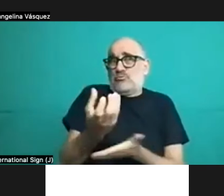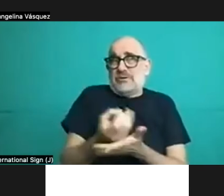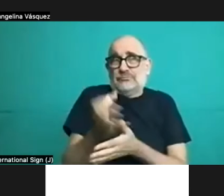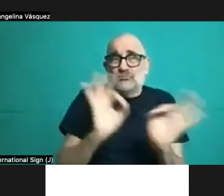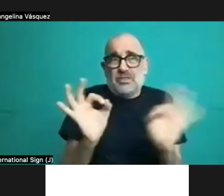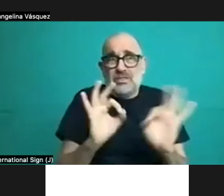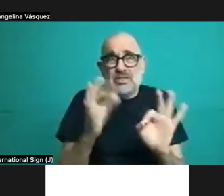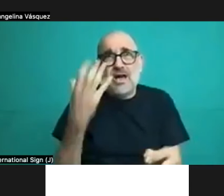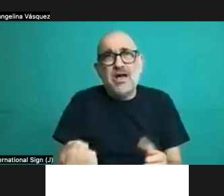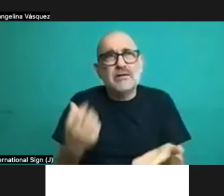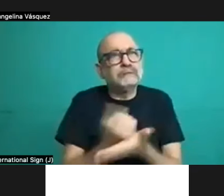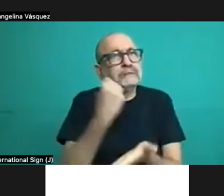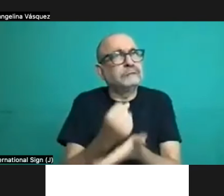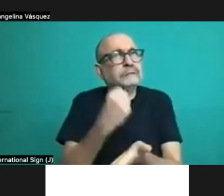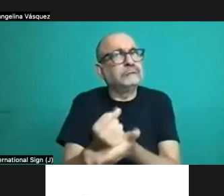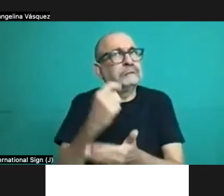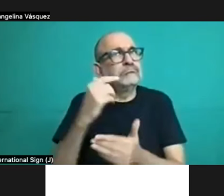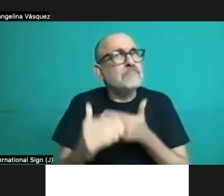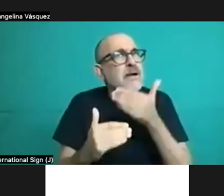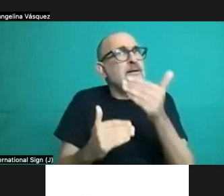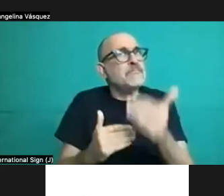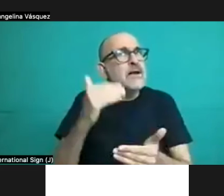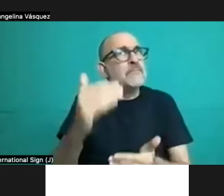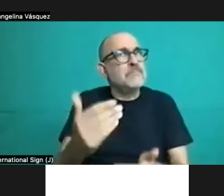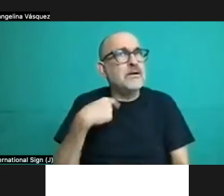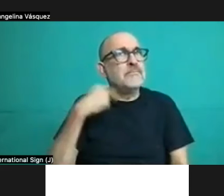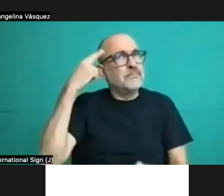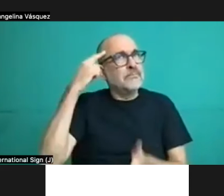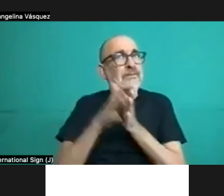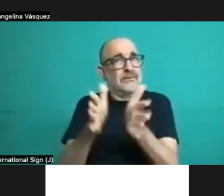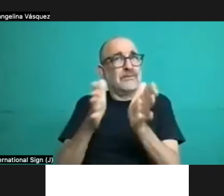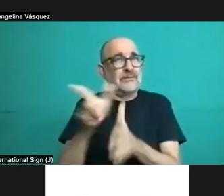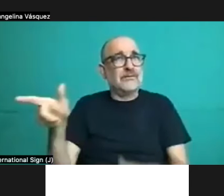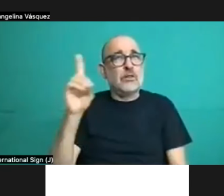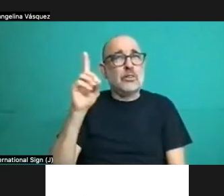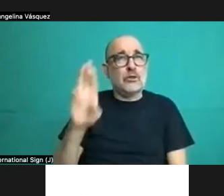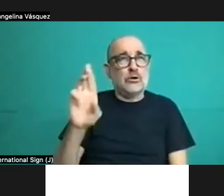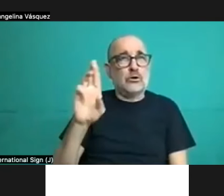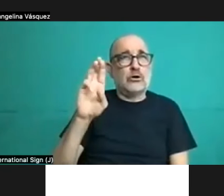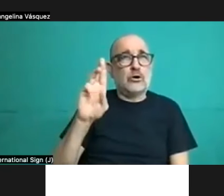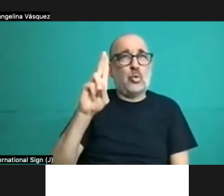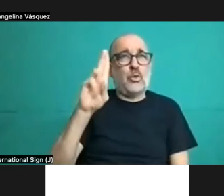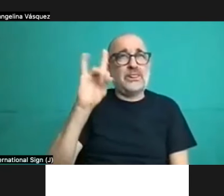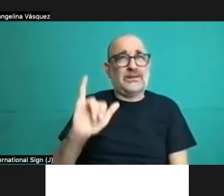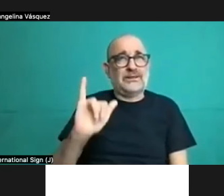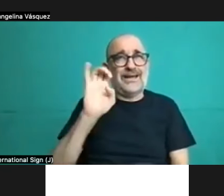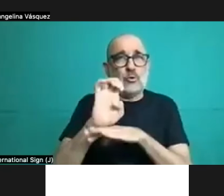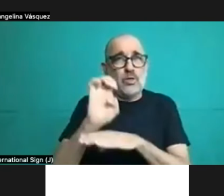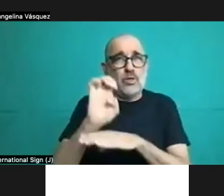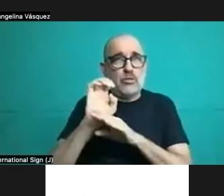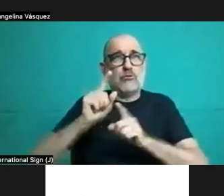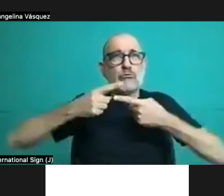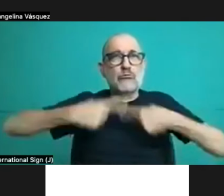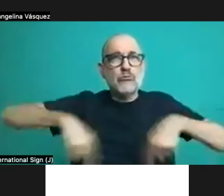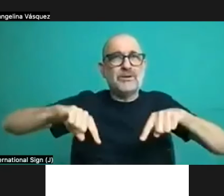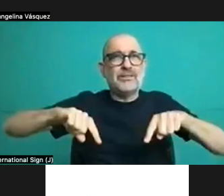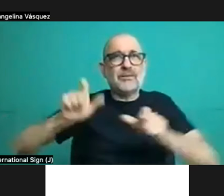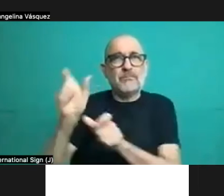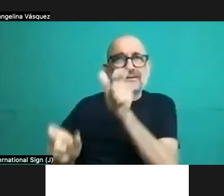patients, d'usagers. Au Costa Rica, on a des associations de santé qui rendent possible